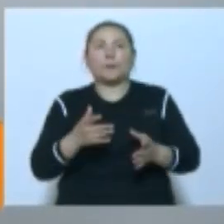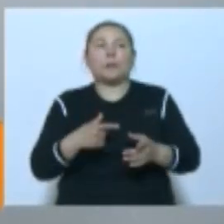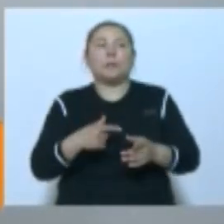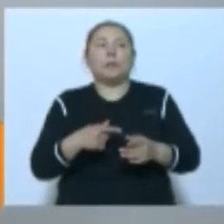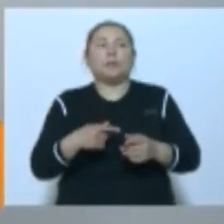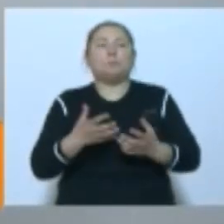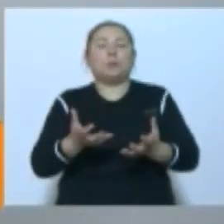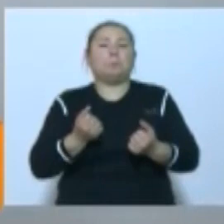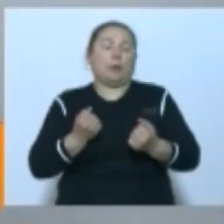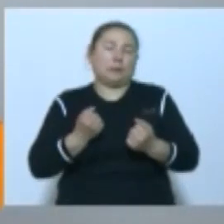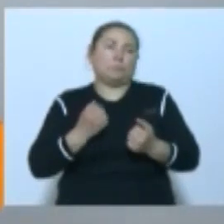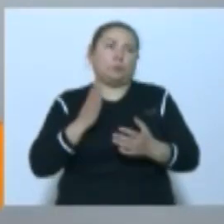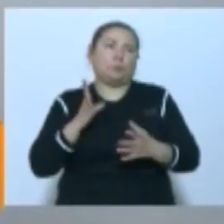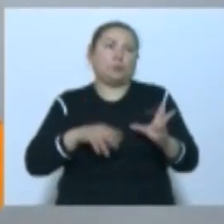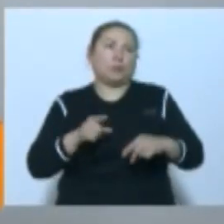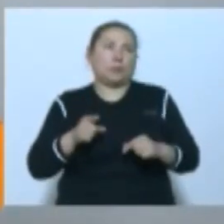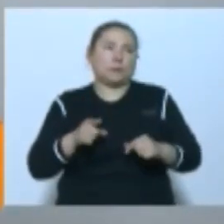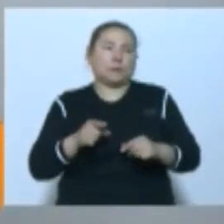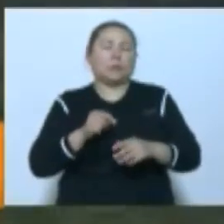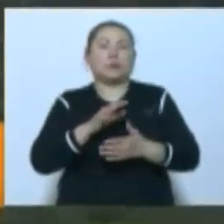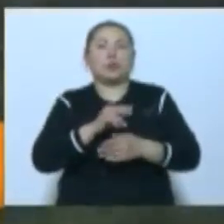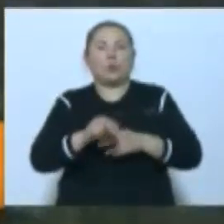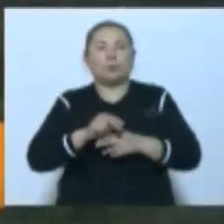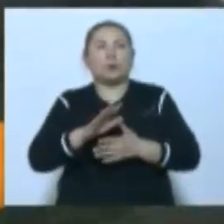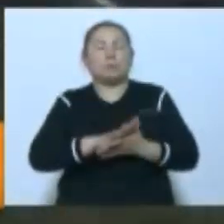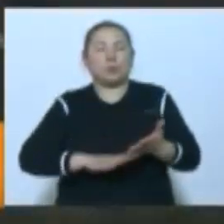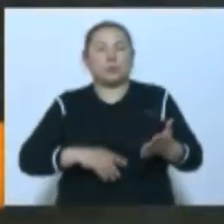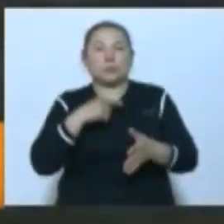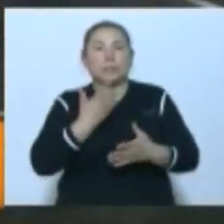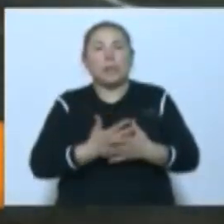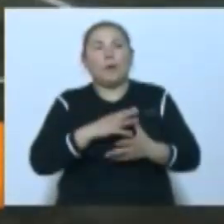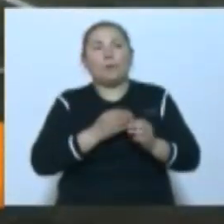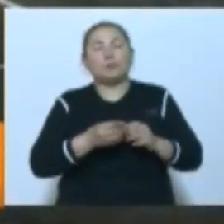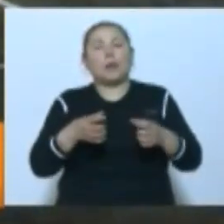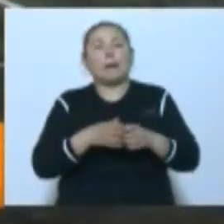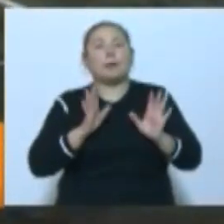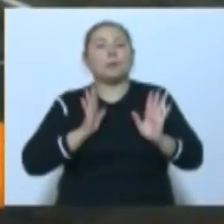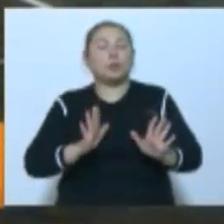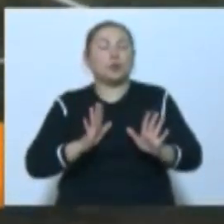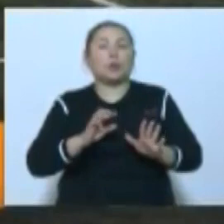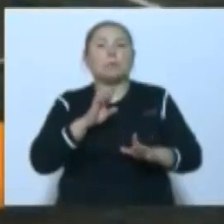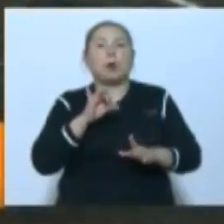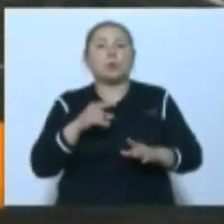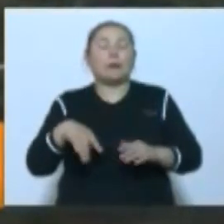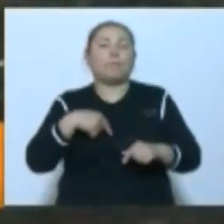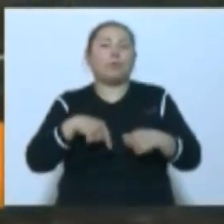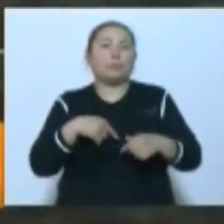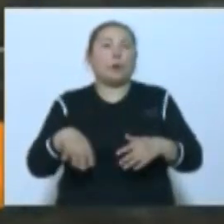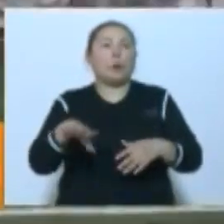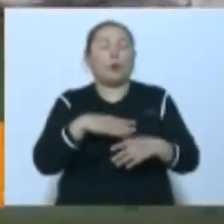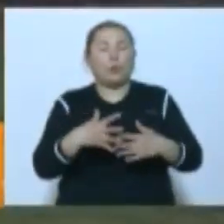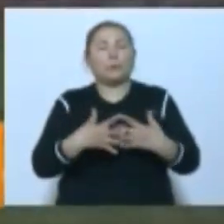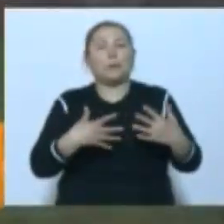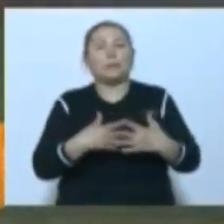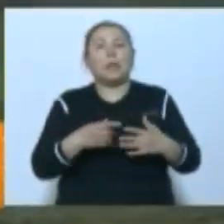алған алаңдарда сол жақта жаттығуларын жалғастырады. Жаңа басшылық тек негізгі команданы ғана емес, балалар футболын дамытуды да қолға алды.